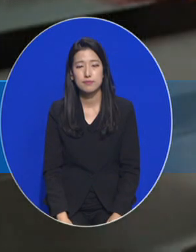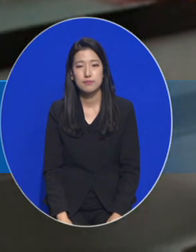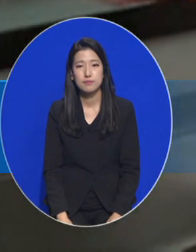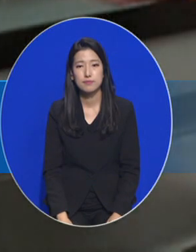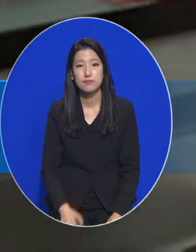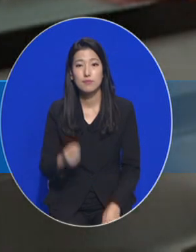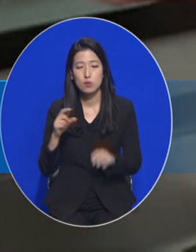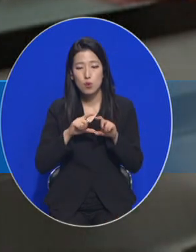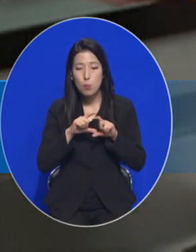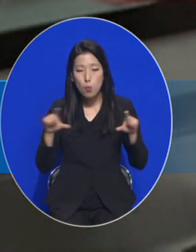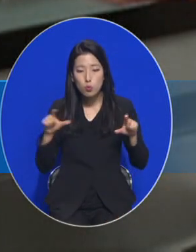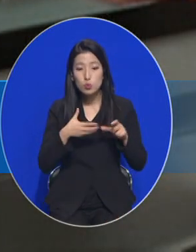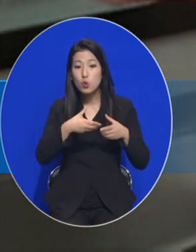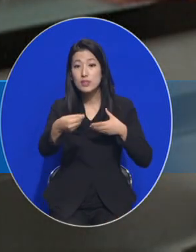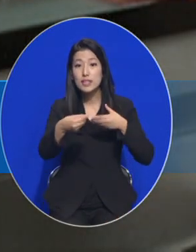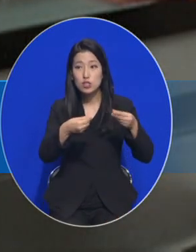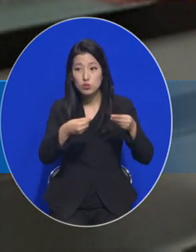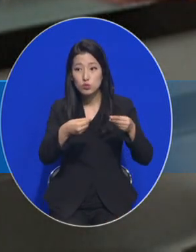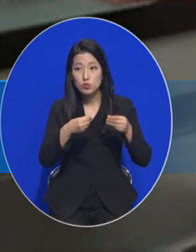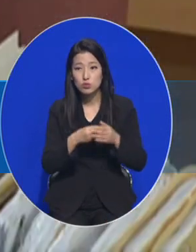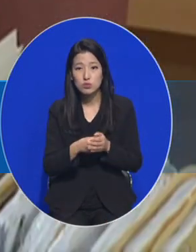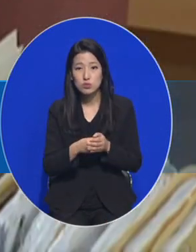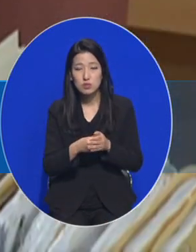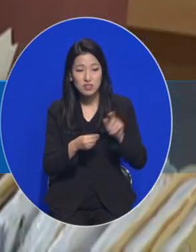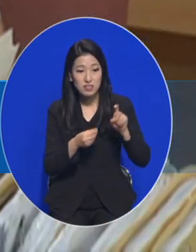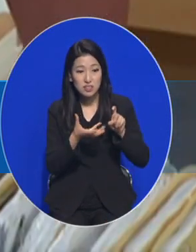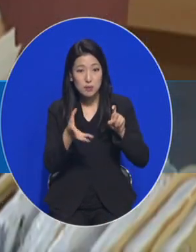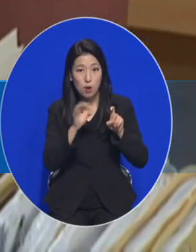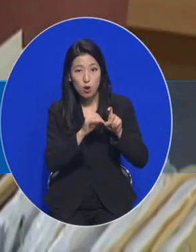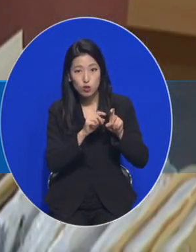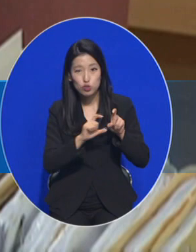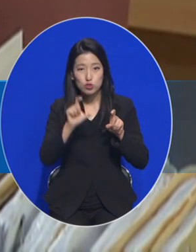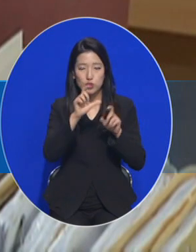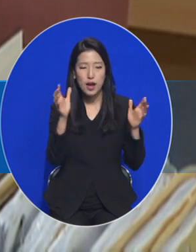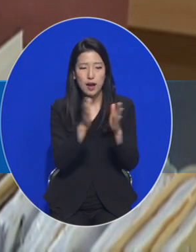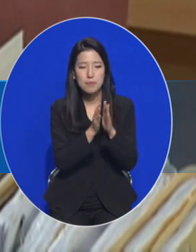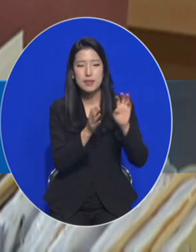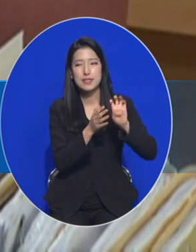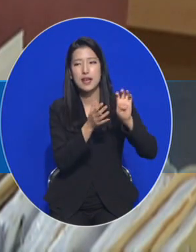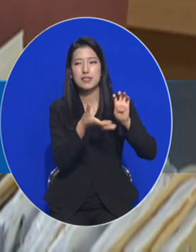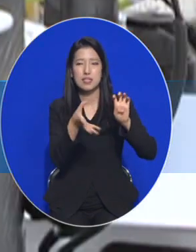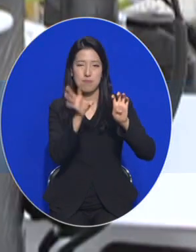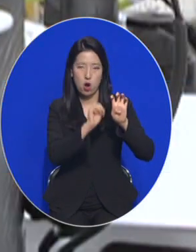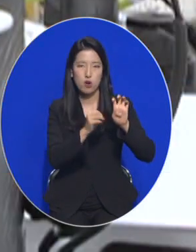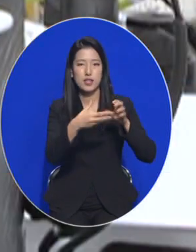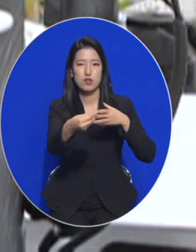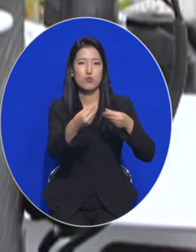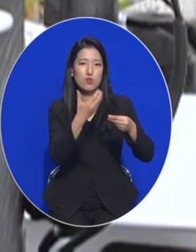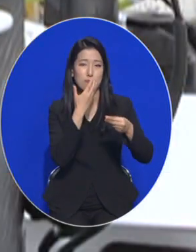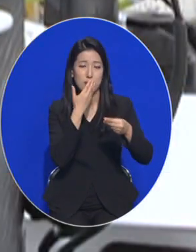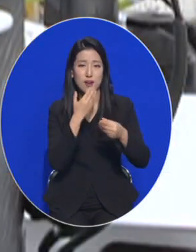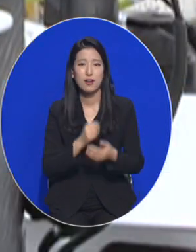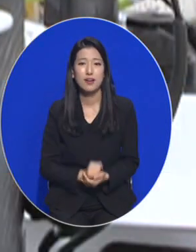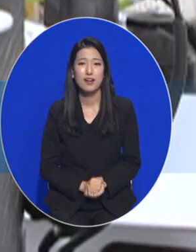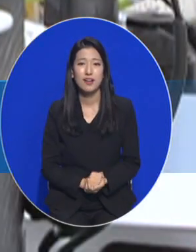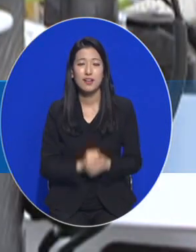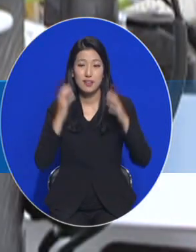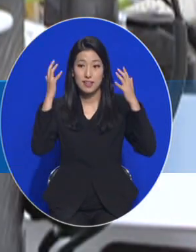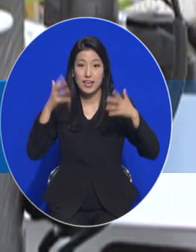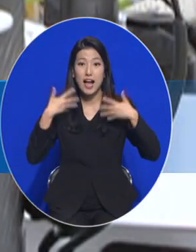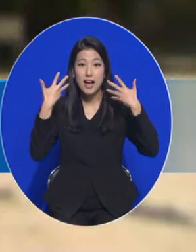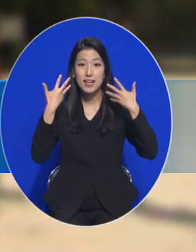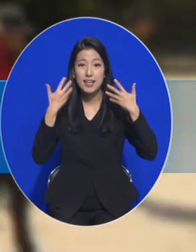일반 융자금 의 한도를 기존 보다 10억원 늘려 40억 원 까지 확대하기로 했습니다 가을단풍 철을 맞아